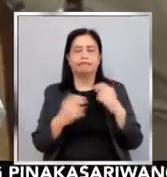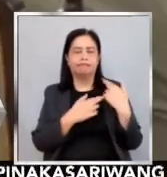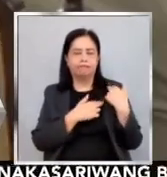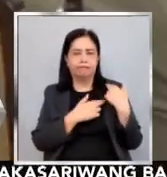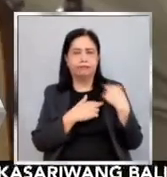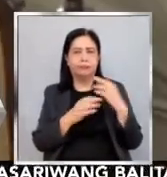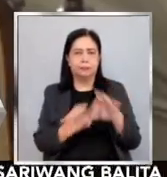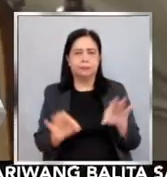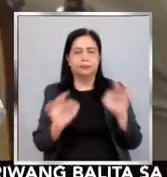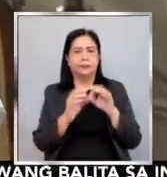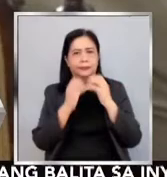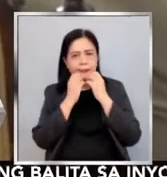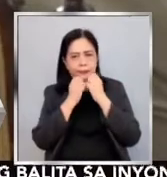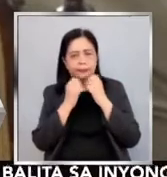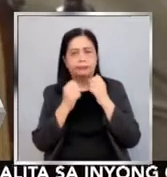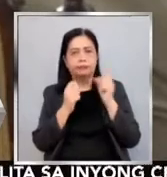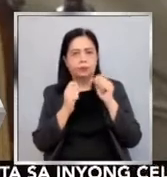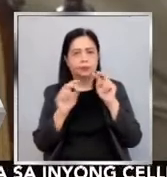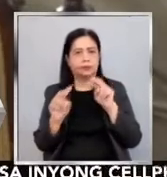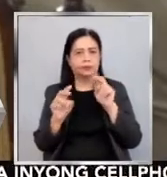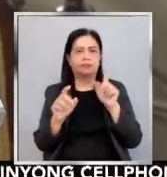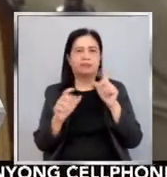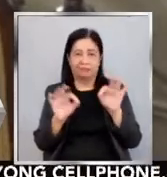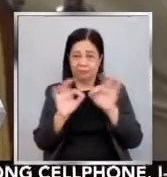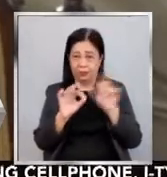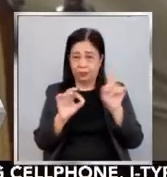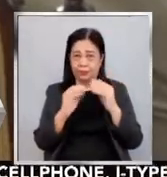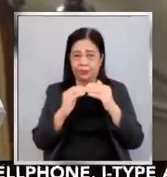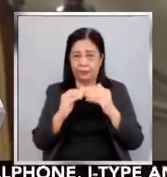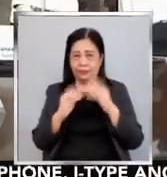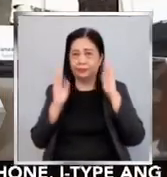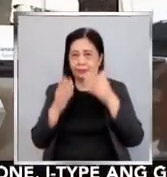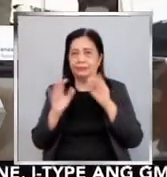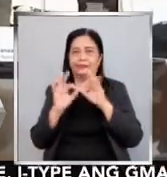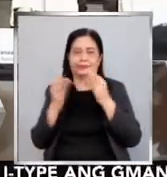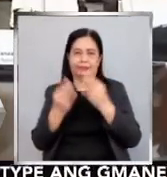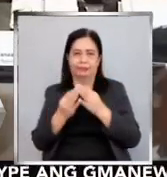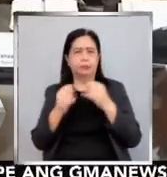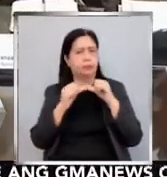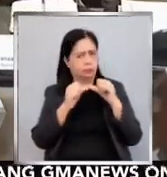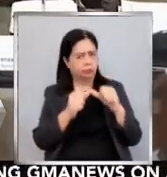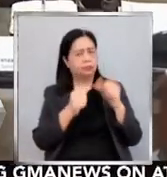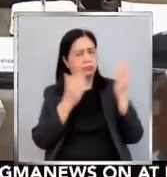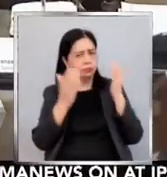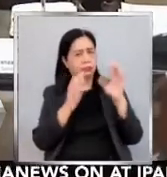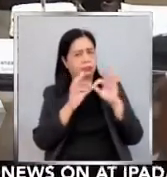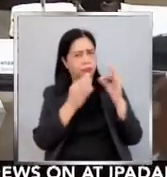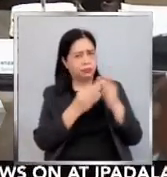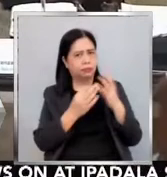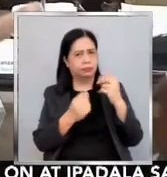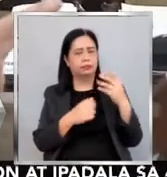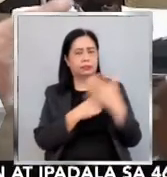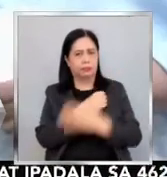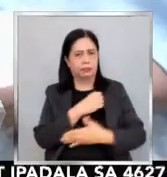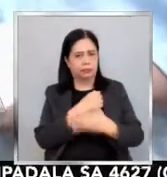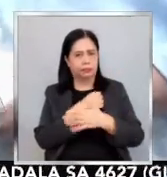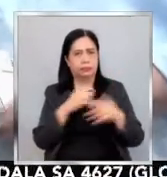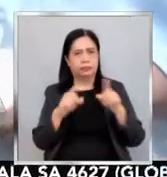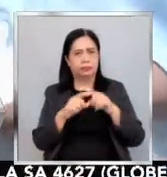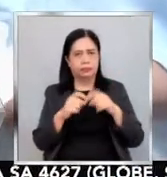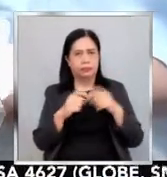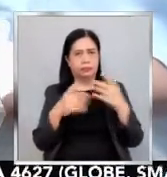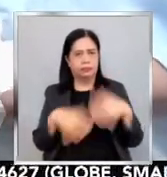na matutukan din ng kanyang pamilya. Patuloy raw siyang maglilikon sa Pangulo at sa bansa bilang umatapos si